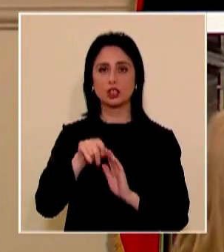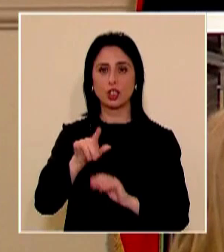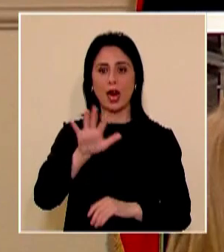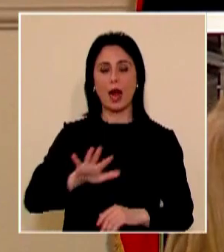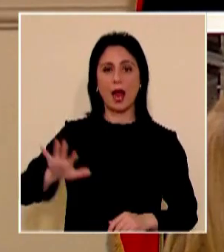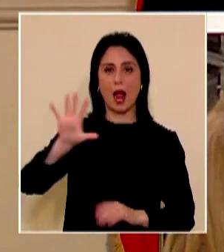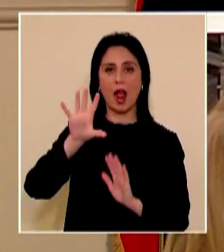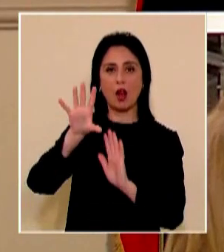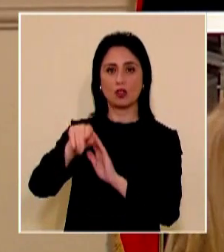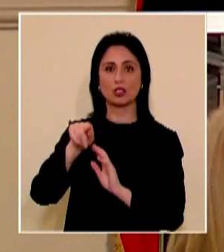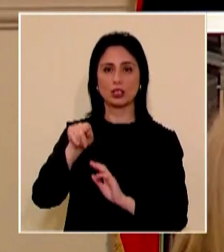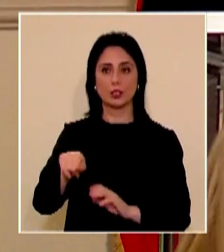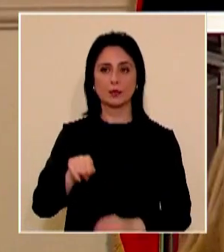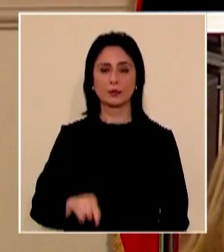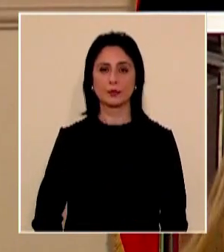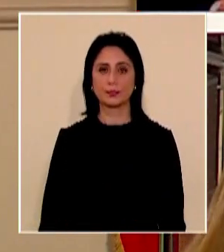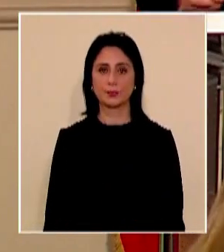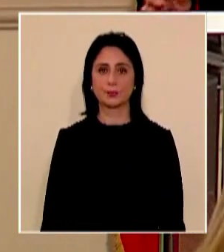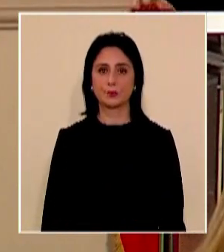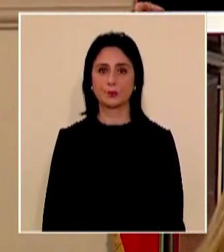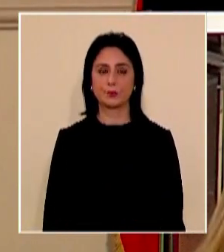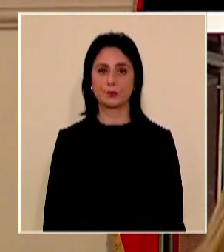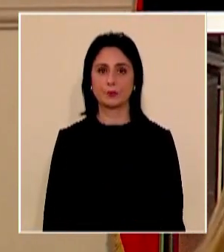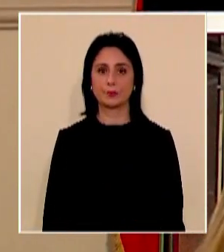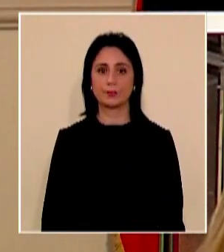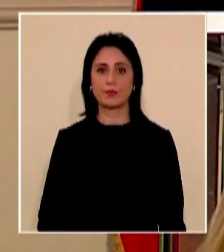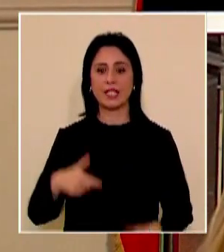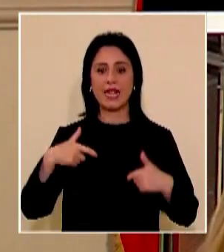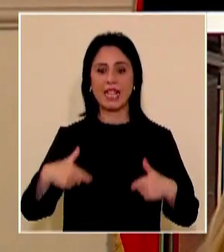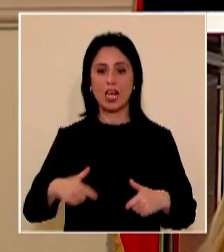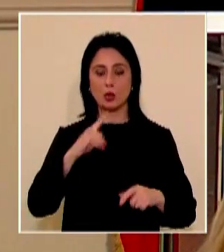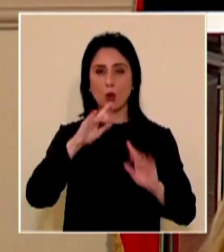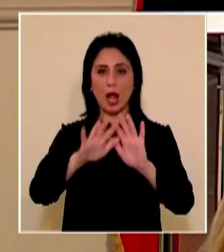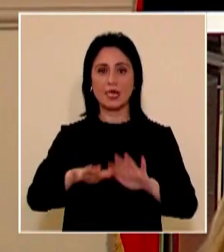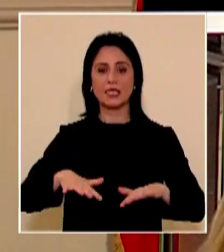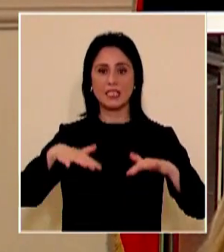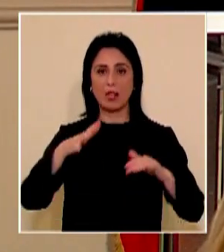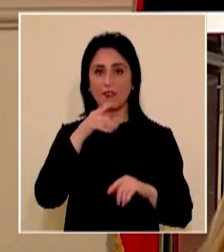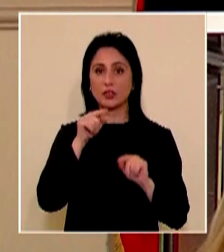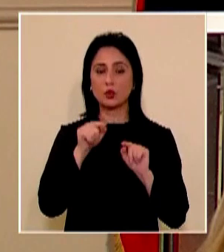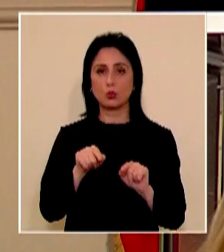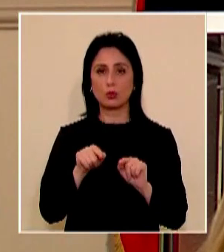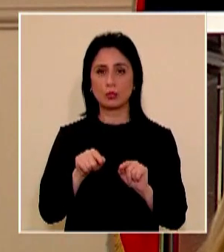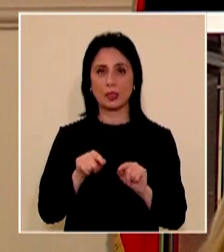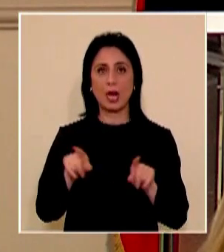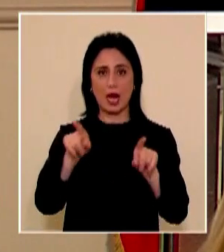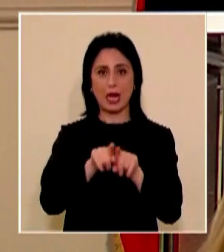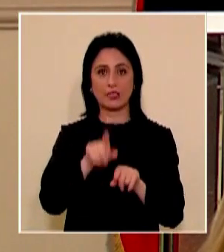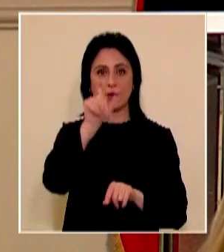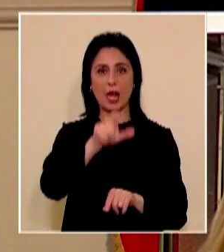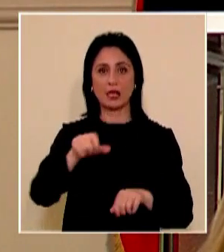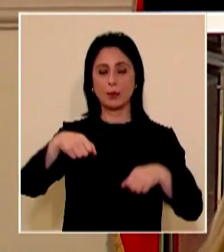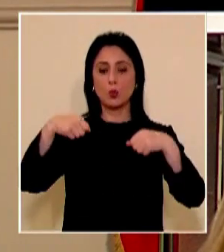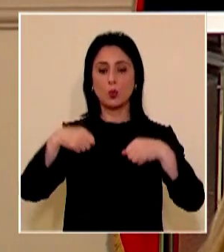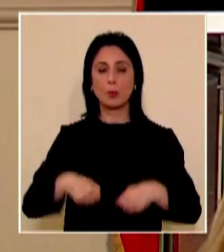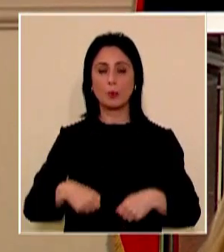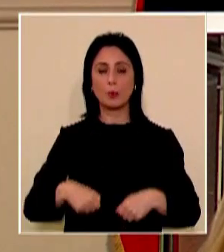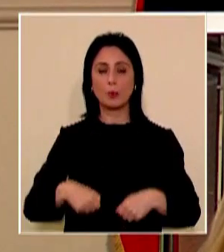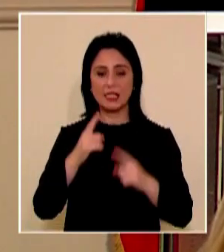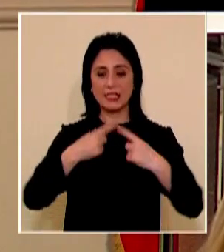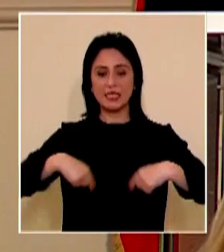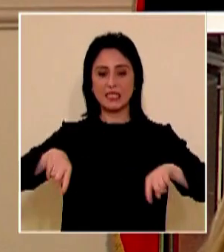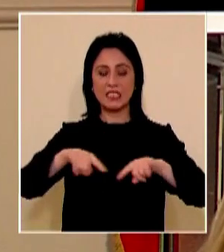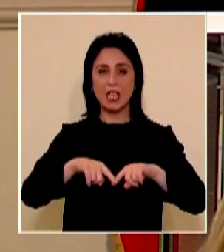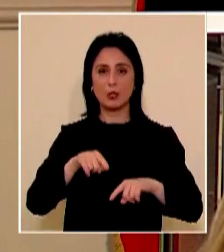w czasie Zgromadzenia Ogólnego Organizacji Narodów Zjednoczonych, jak i w Radzie Praw Człowieka, w której dzisiaj Polska